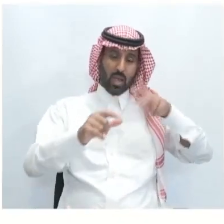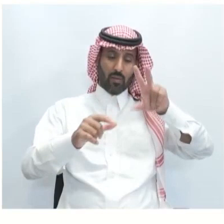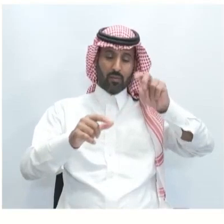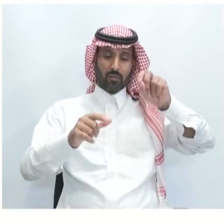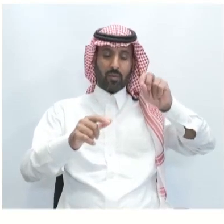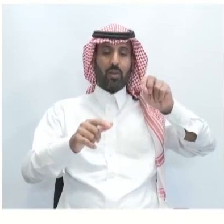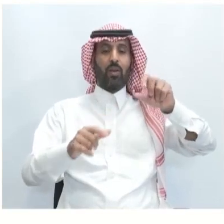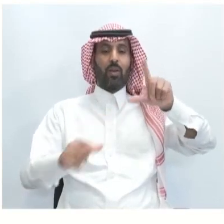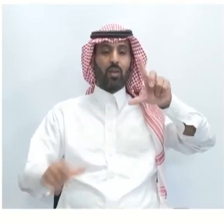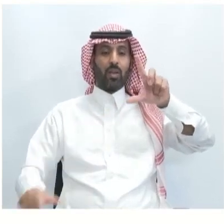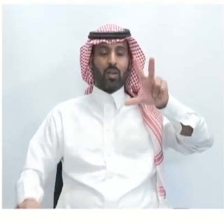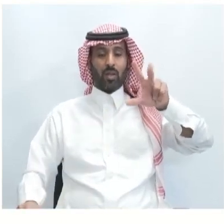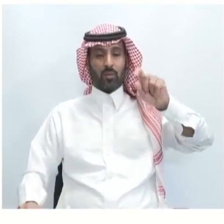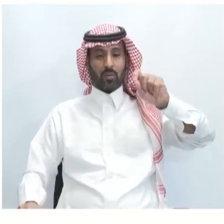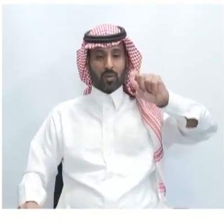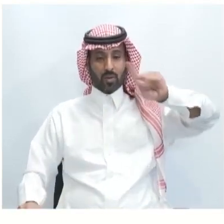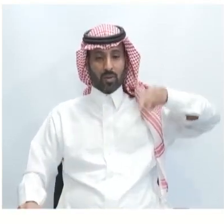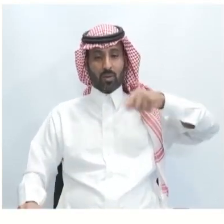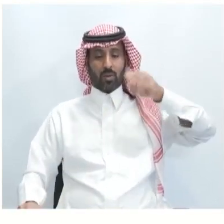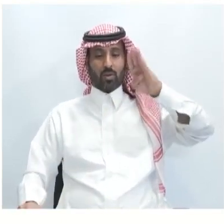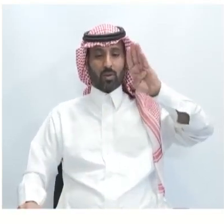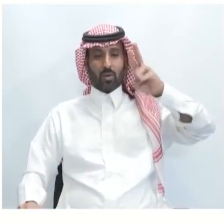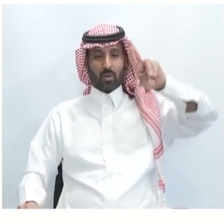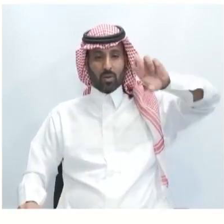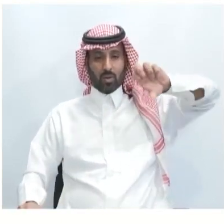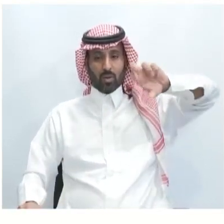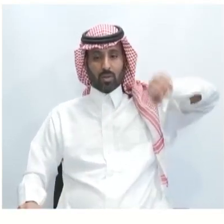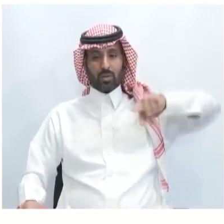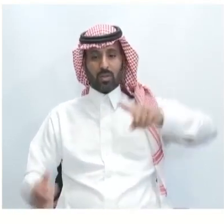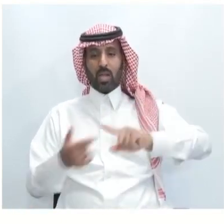والركتوز هندسي لجالككتور عفوا